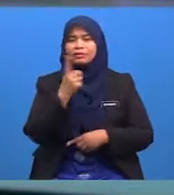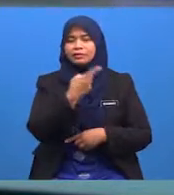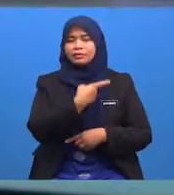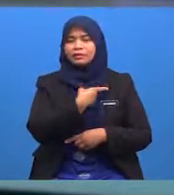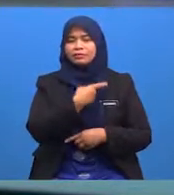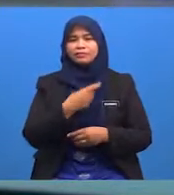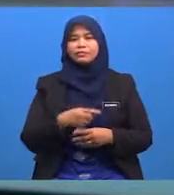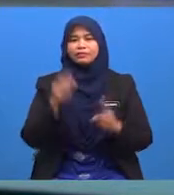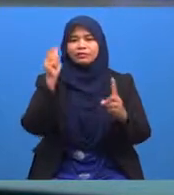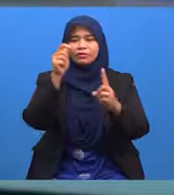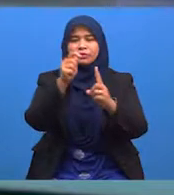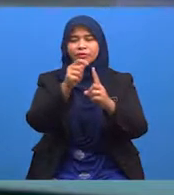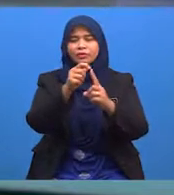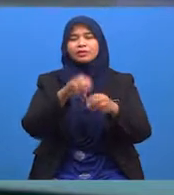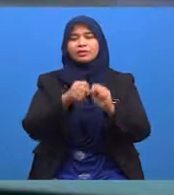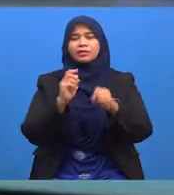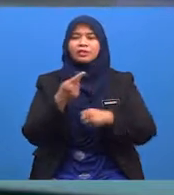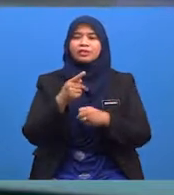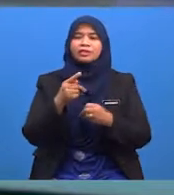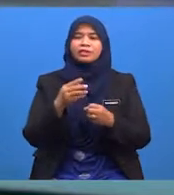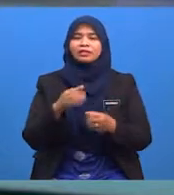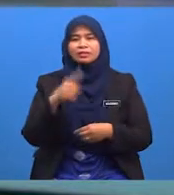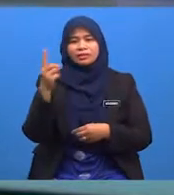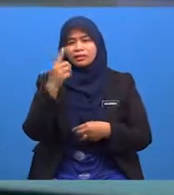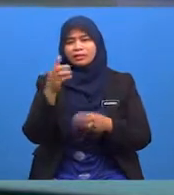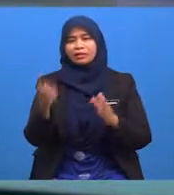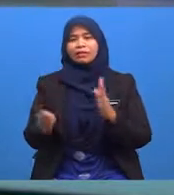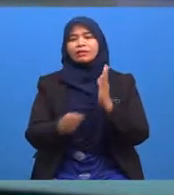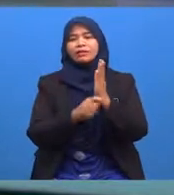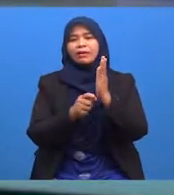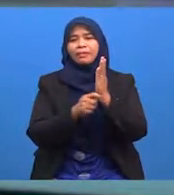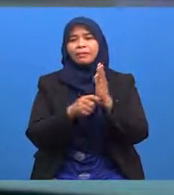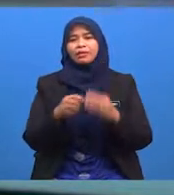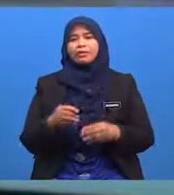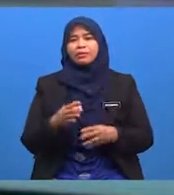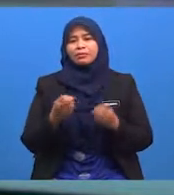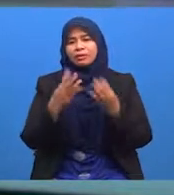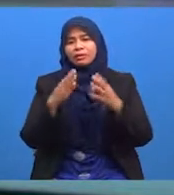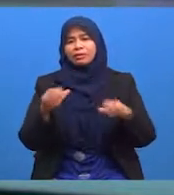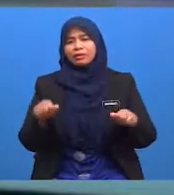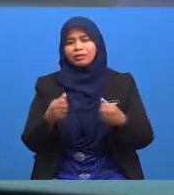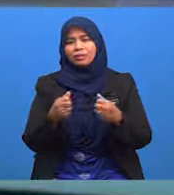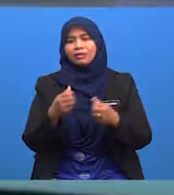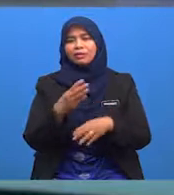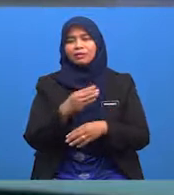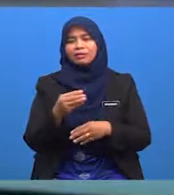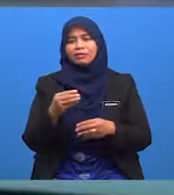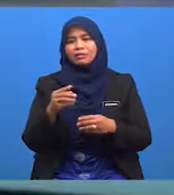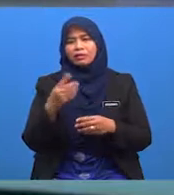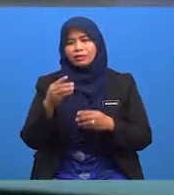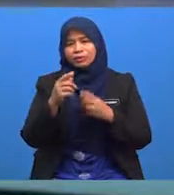Tujuannya, supaya kita sentiasa menambahkan lebih banyak amalan dan semakin tunduk kepada